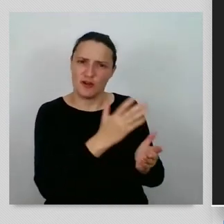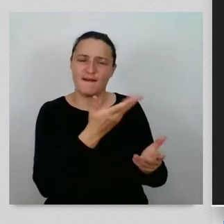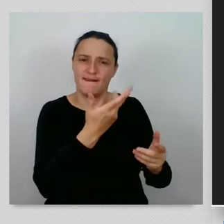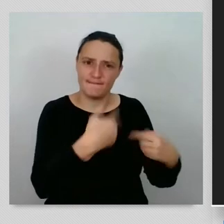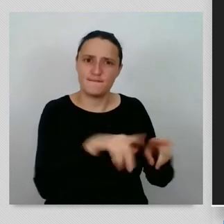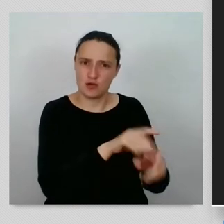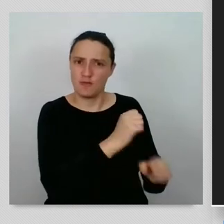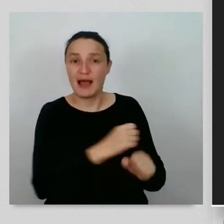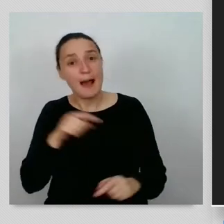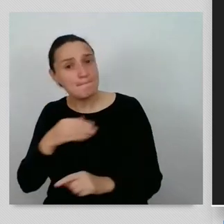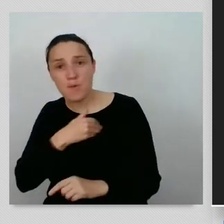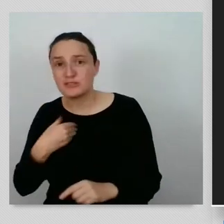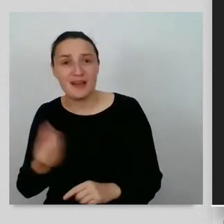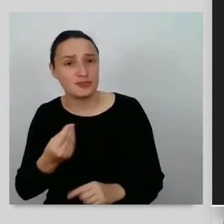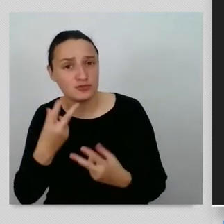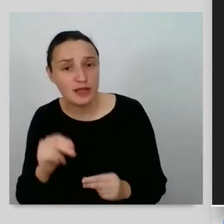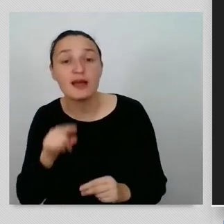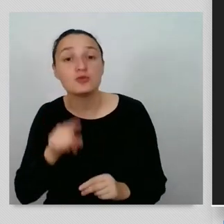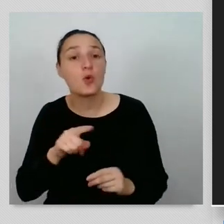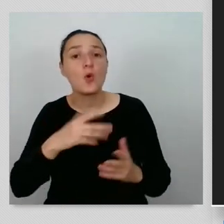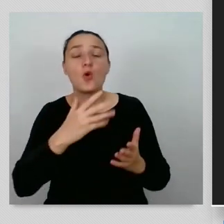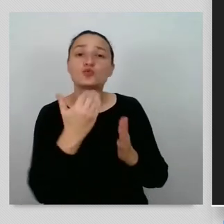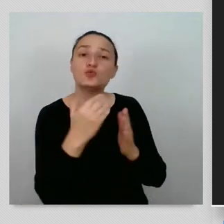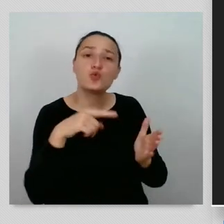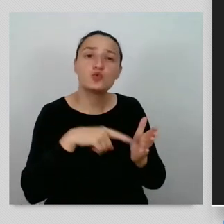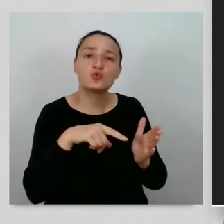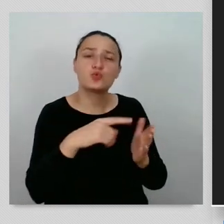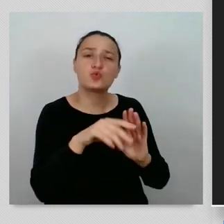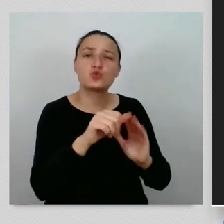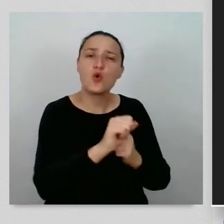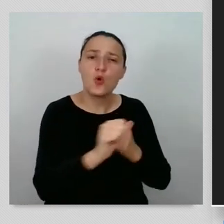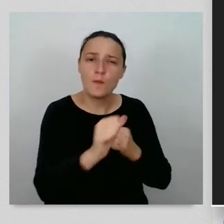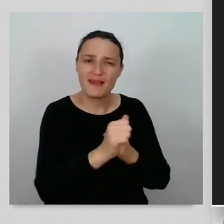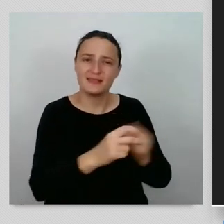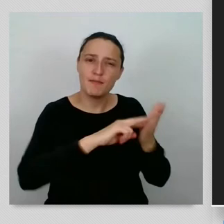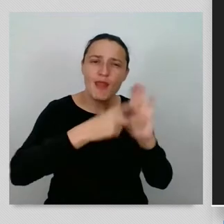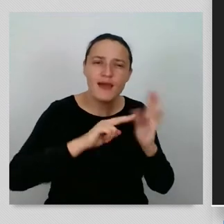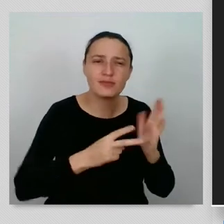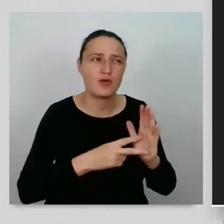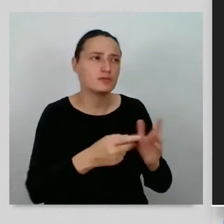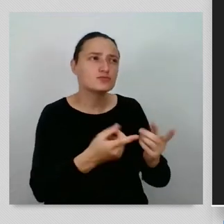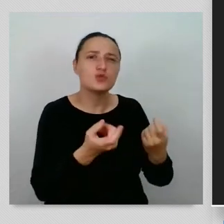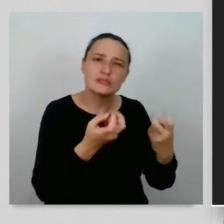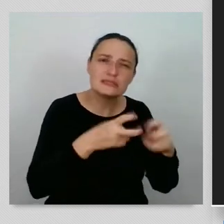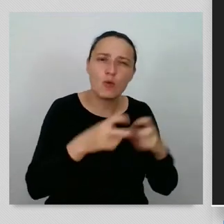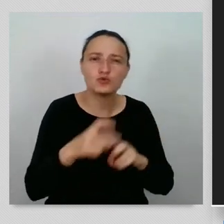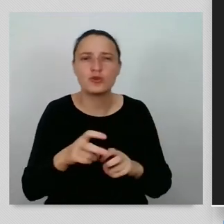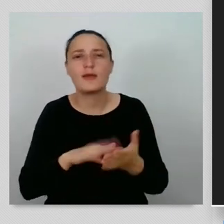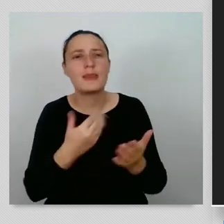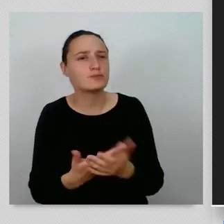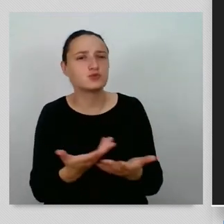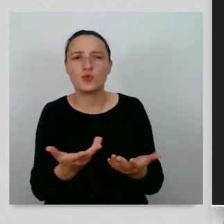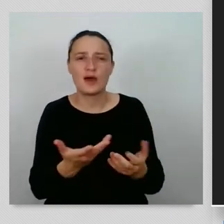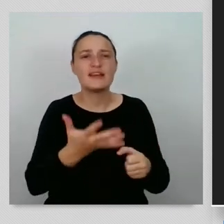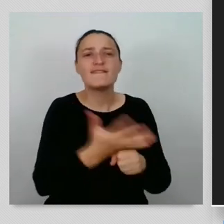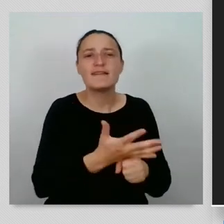są założone w dokumentach strategicznych, o których też i tutaj, nie wiem czy pan profesor się ze mną zgodzi, ale kiedy mówimy o pakiecie Fit for 55,